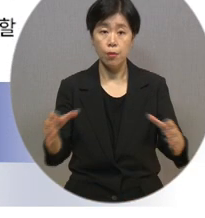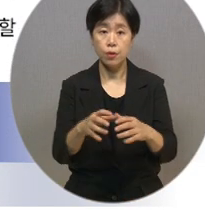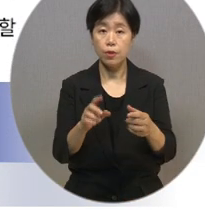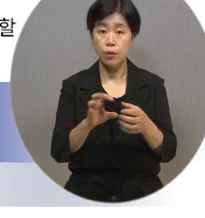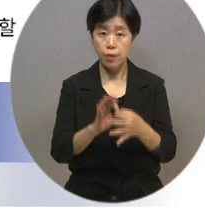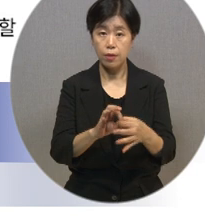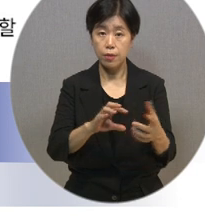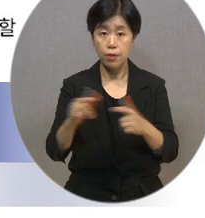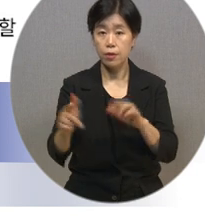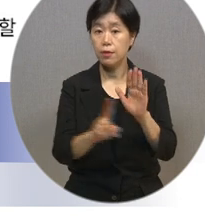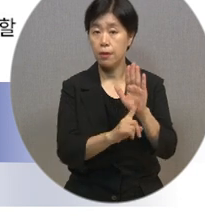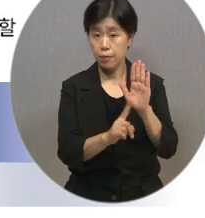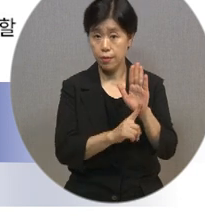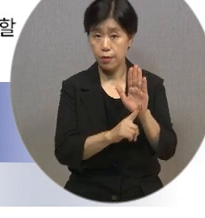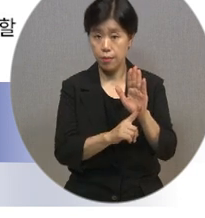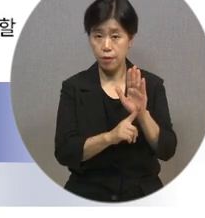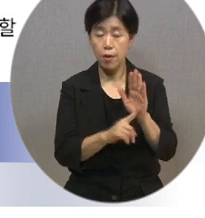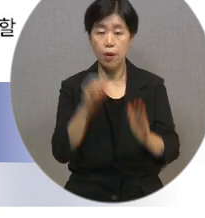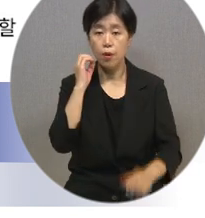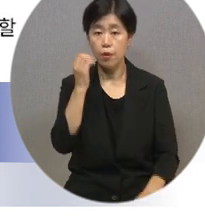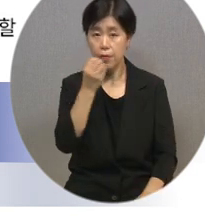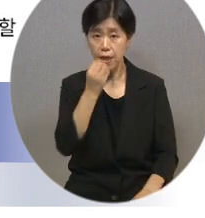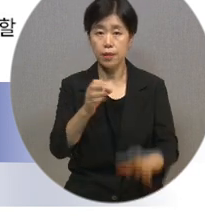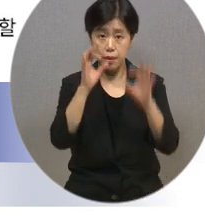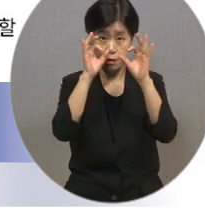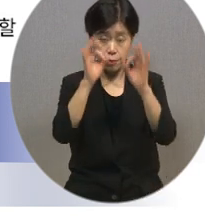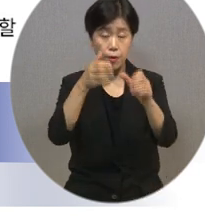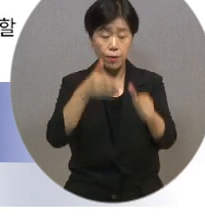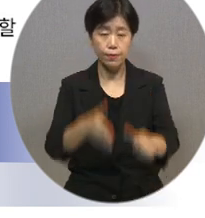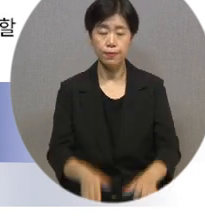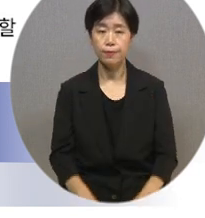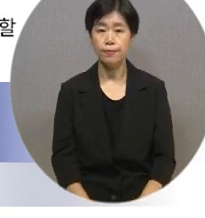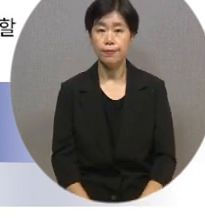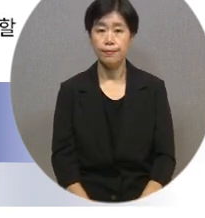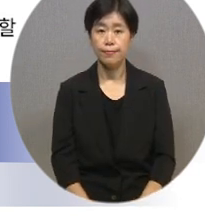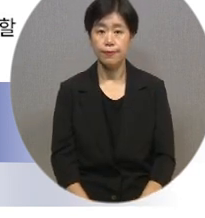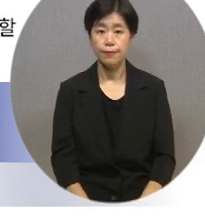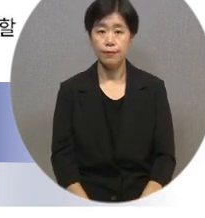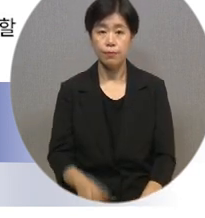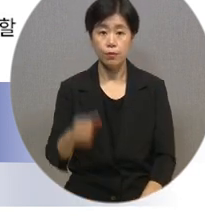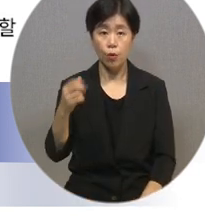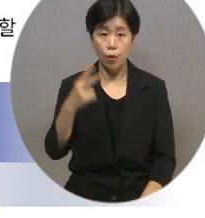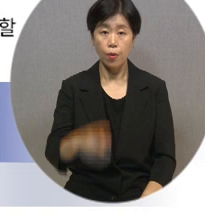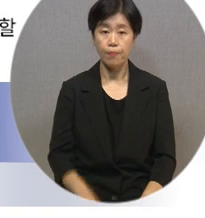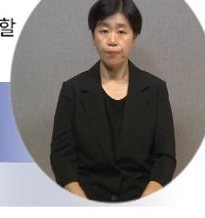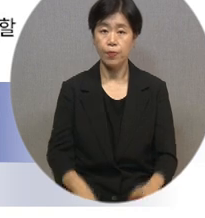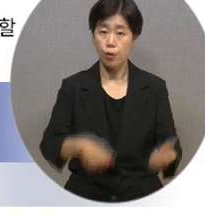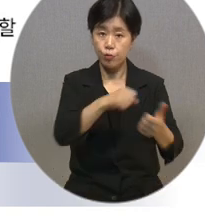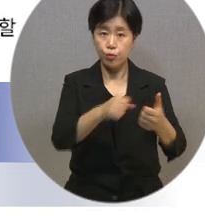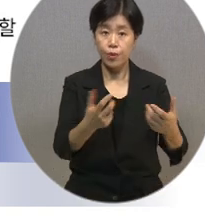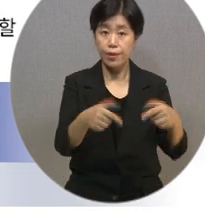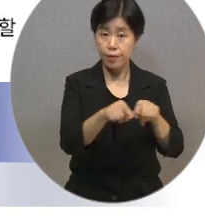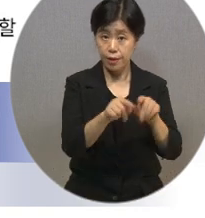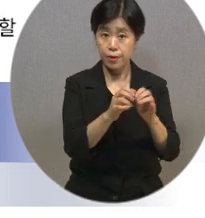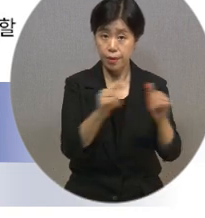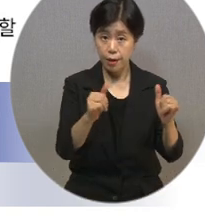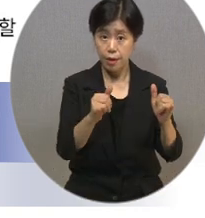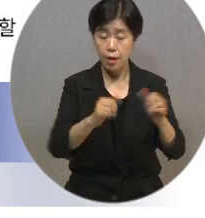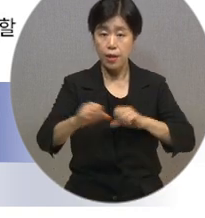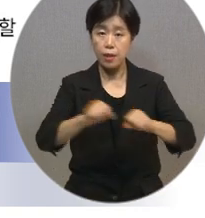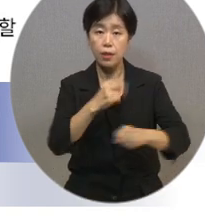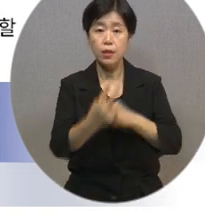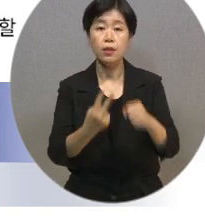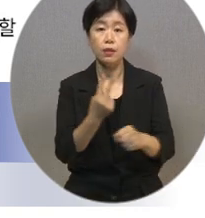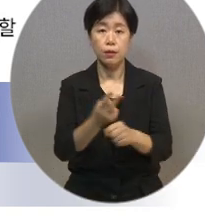자세한 내용은 경기 아트센터 홈페이지 공고문을 참고하면 됩니다 한편 단원들은 2년간의 활동 기간